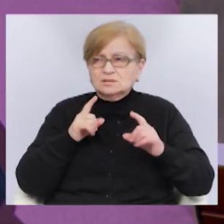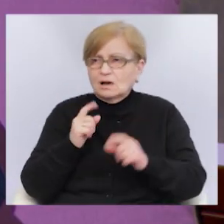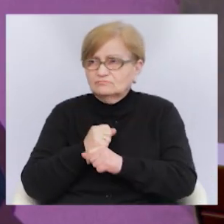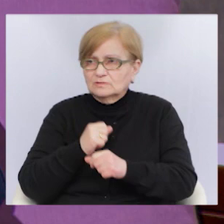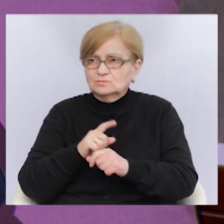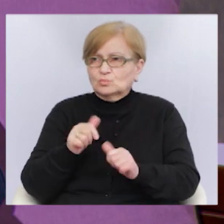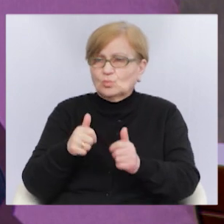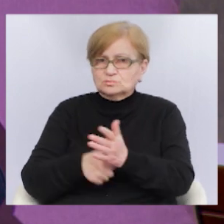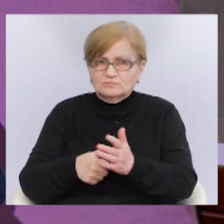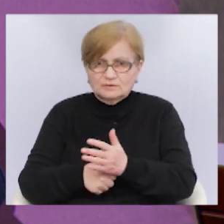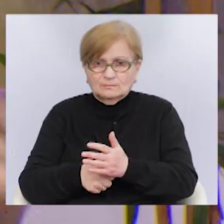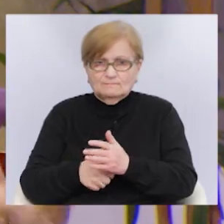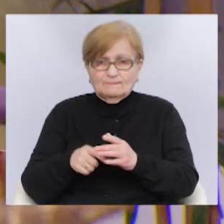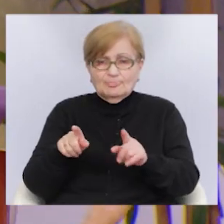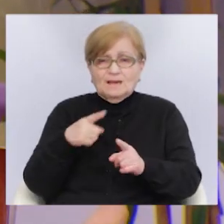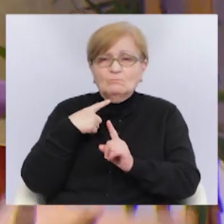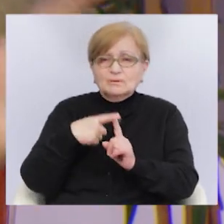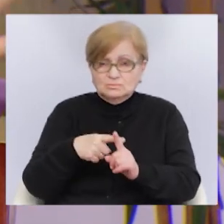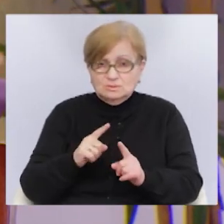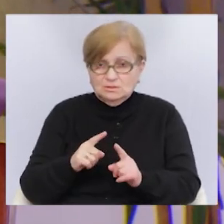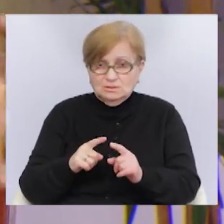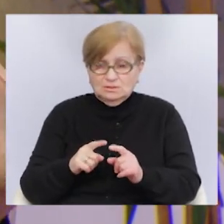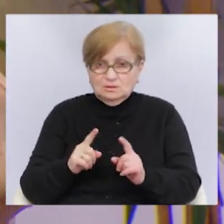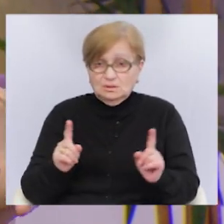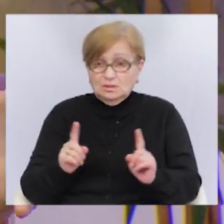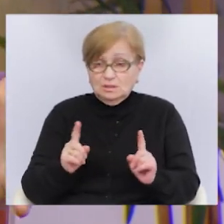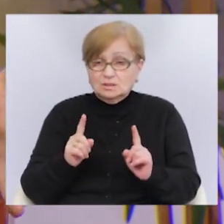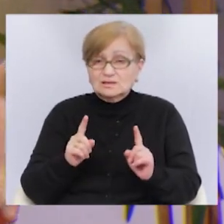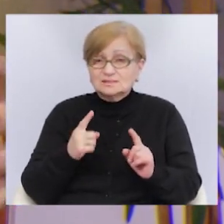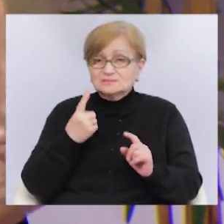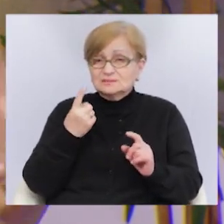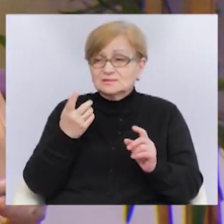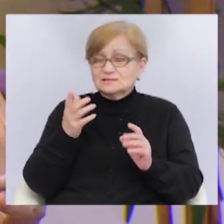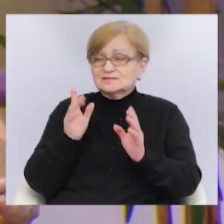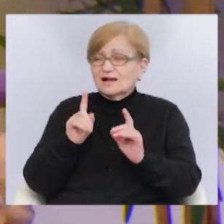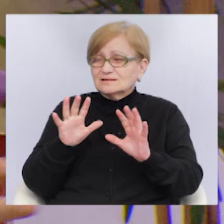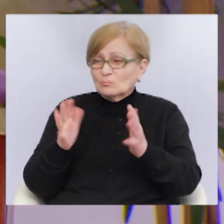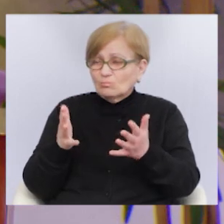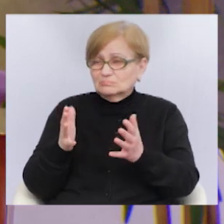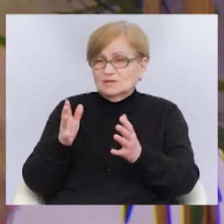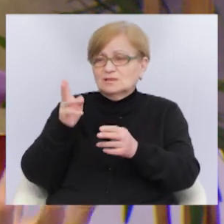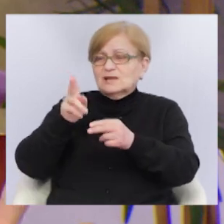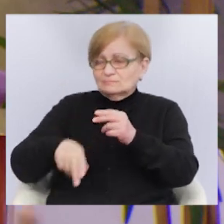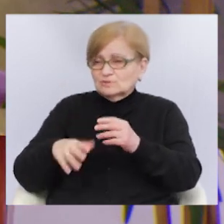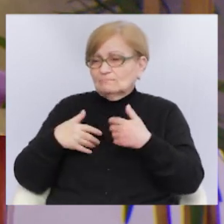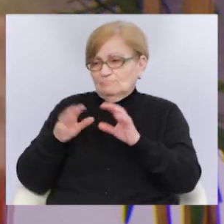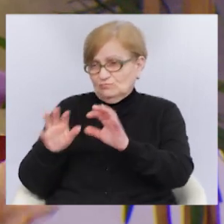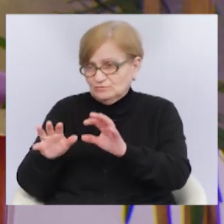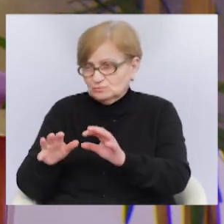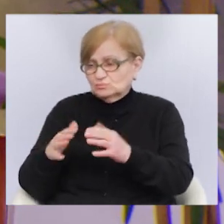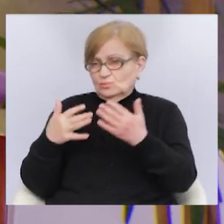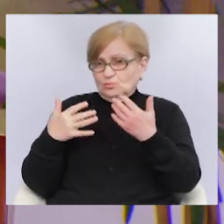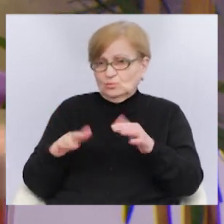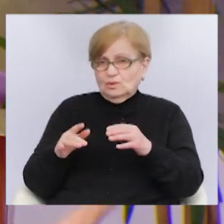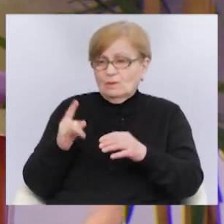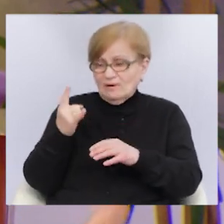როგორ დავეხმარო. პლუს ამას ემატება რა, რომ როგორც კი რაღაცა მომენტი ვთქვათ დასრულდება, ხო, ვიზრუნეთ ჩვენ შვილზე,